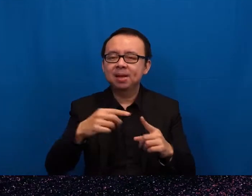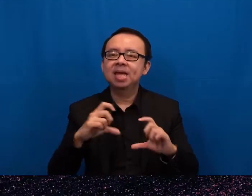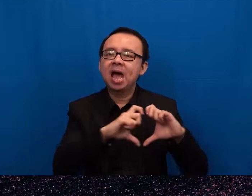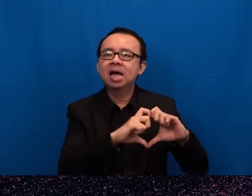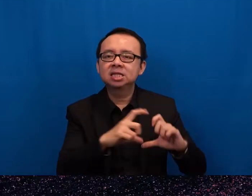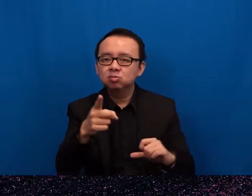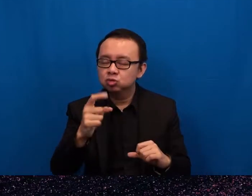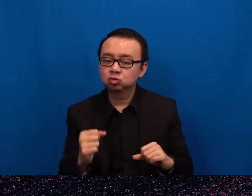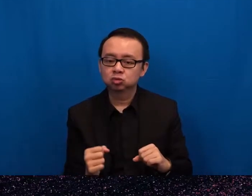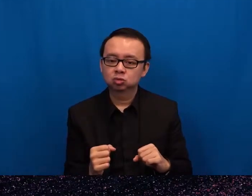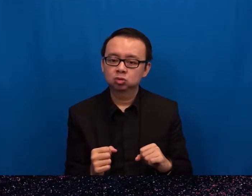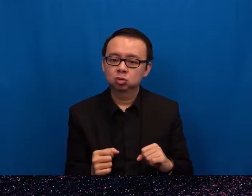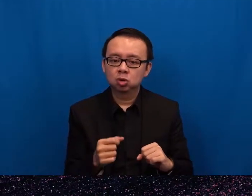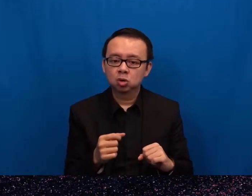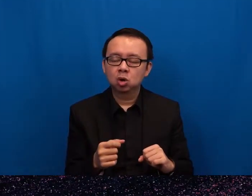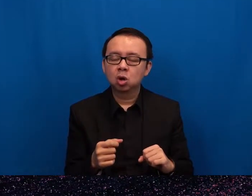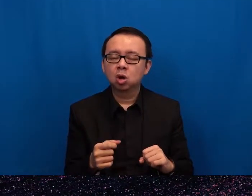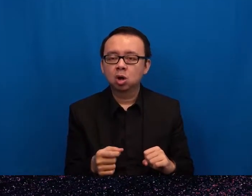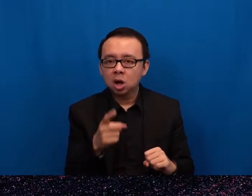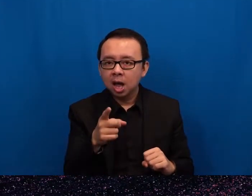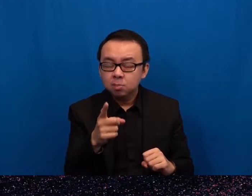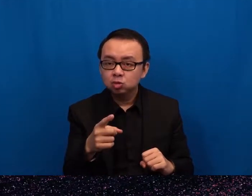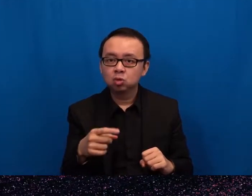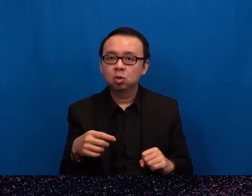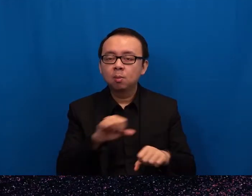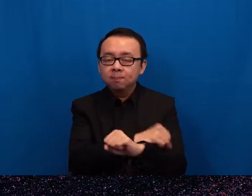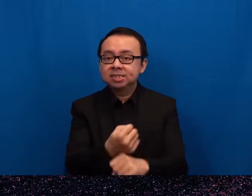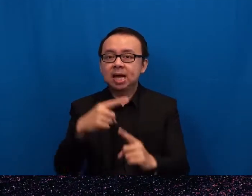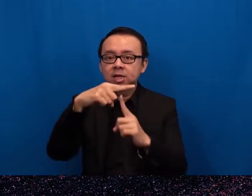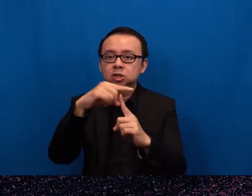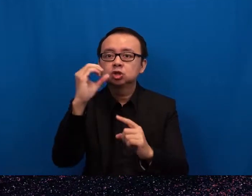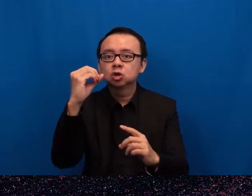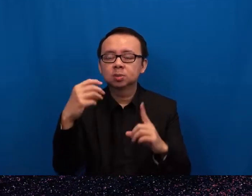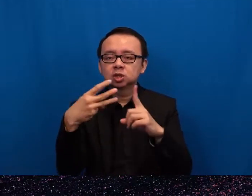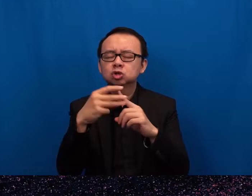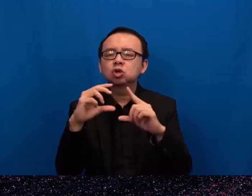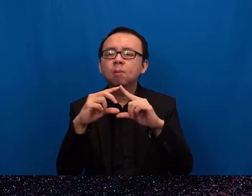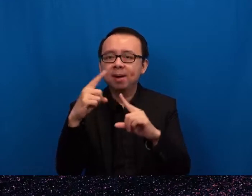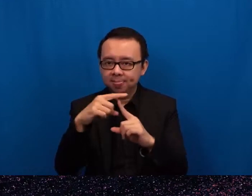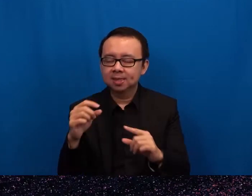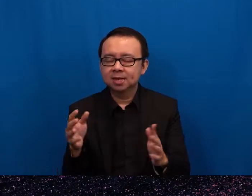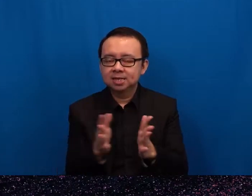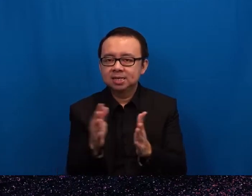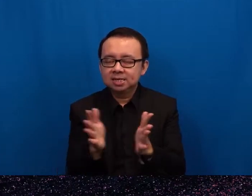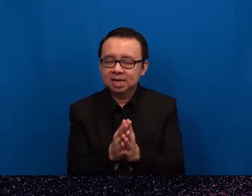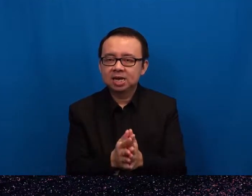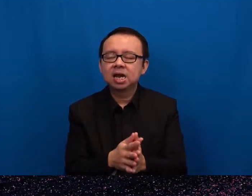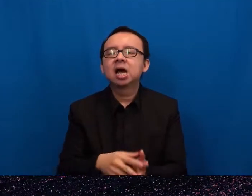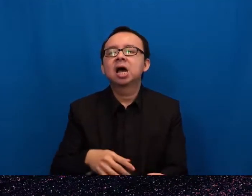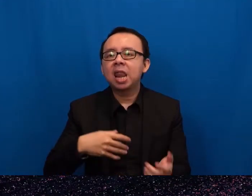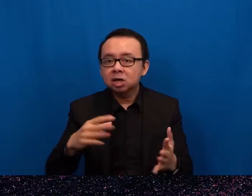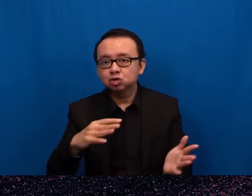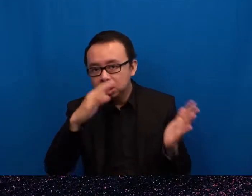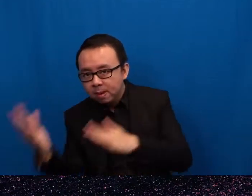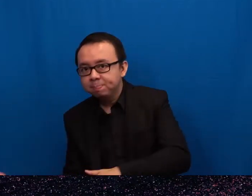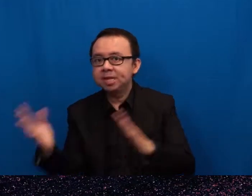bertobat, Anda bisa langsung dibaptis. Tidak seperti zaman dulu, pewahyuannya masih sepenggal-penggal. Karena